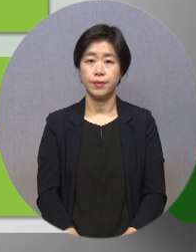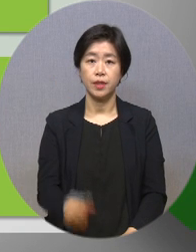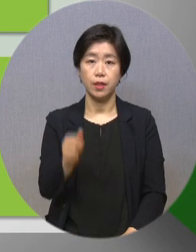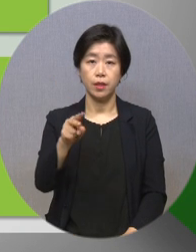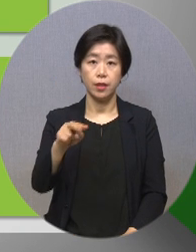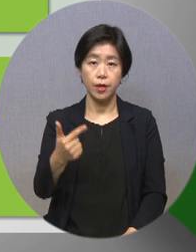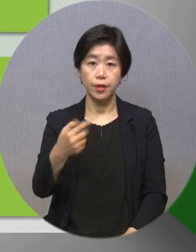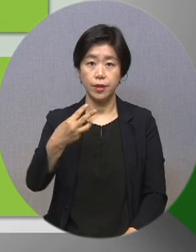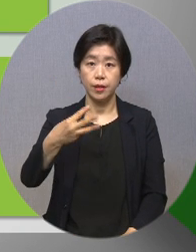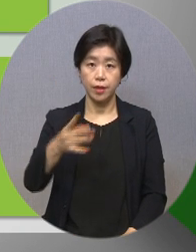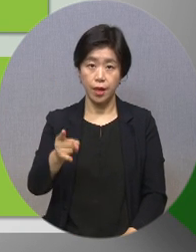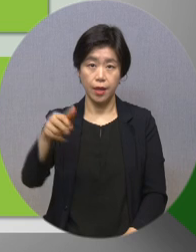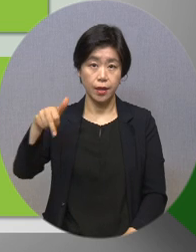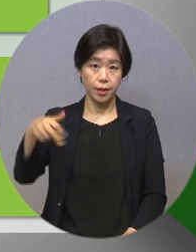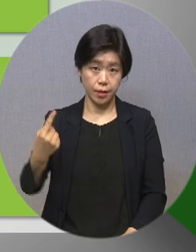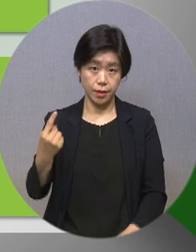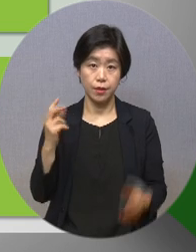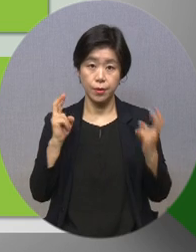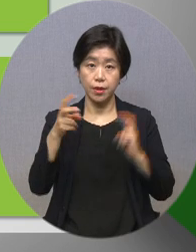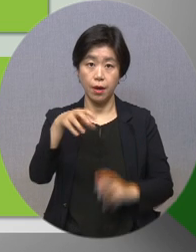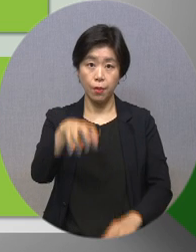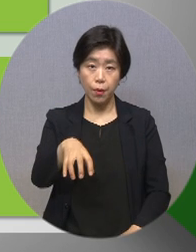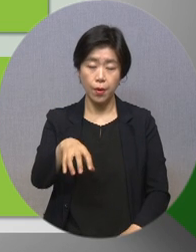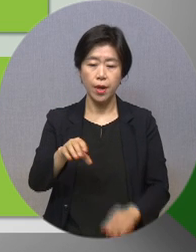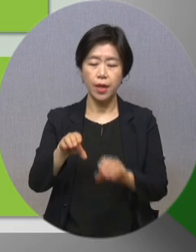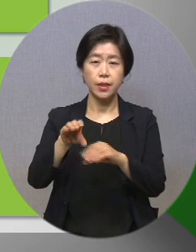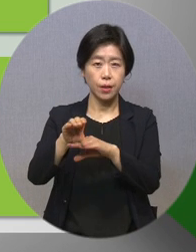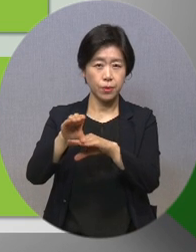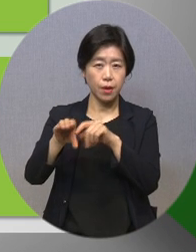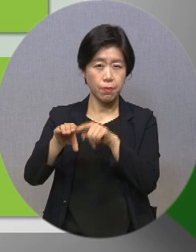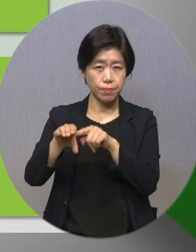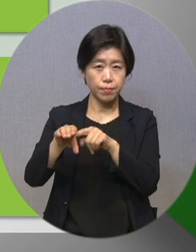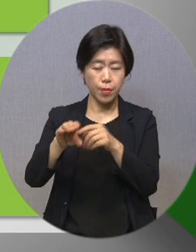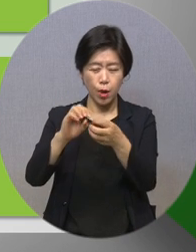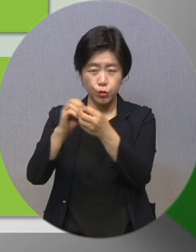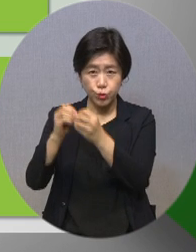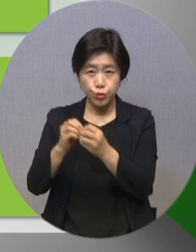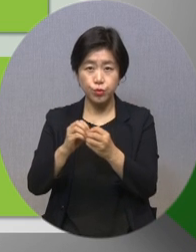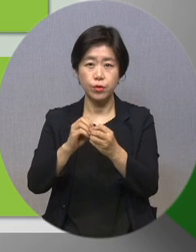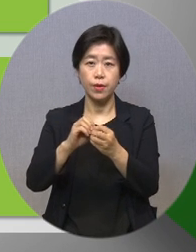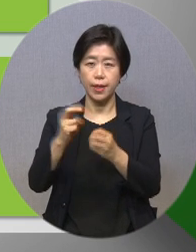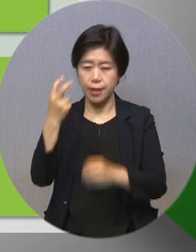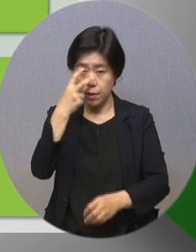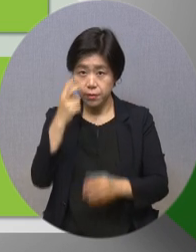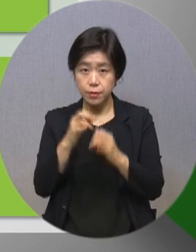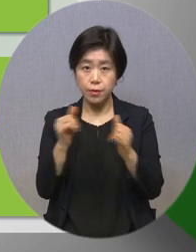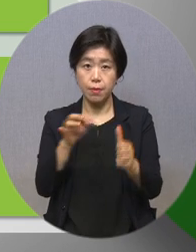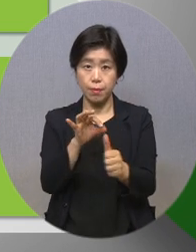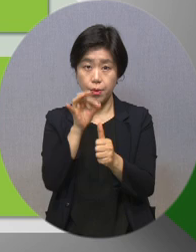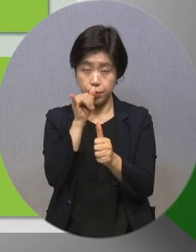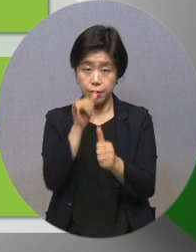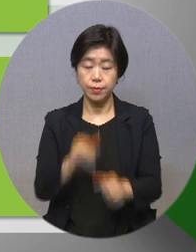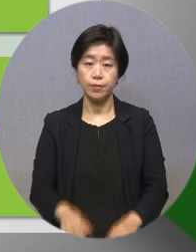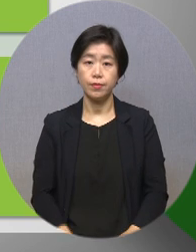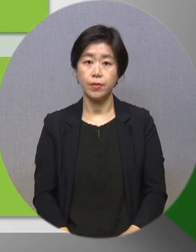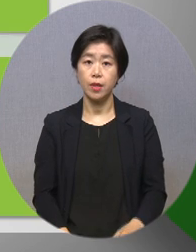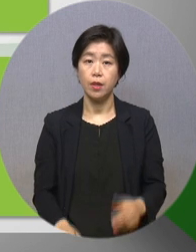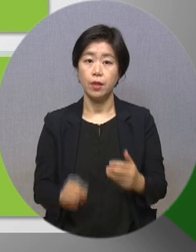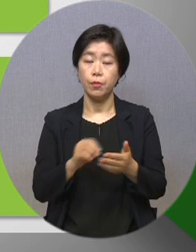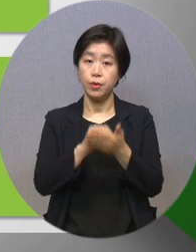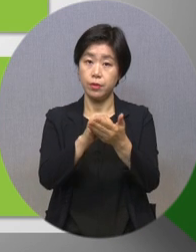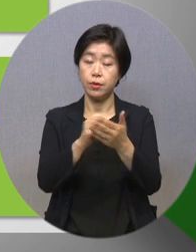주식회사 현테크에서 자동차 부품조립 검사원을 모집합니다. 접수 마감일은 7월 22일까지며